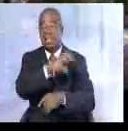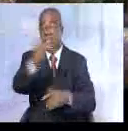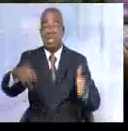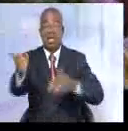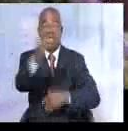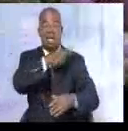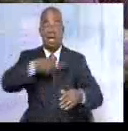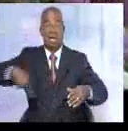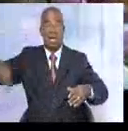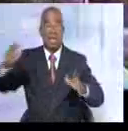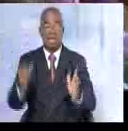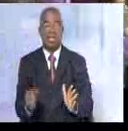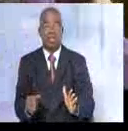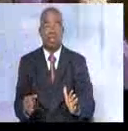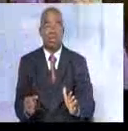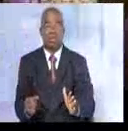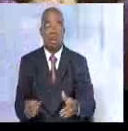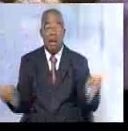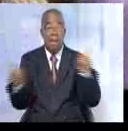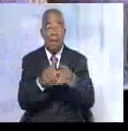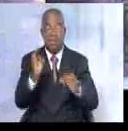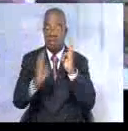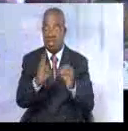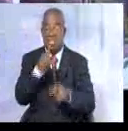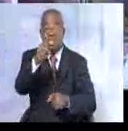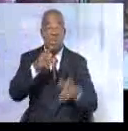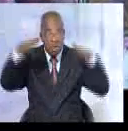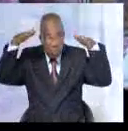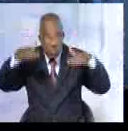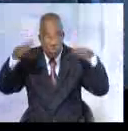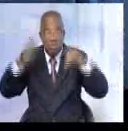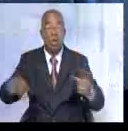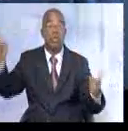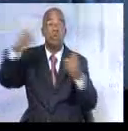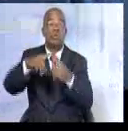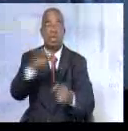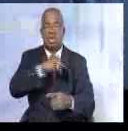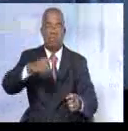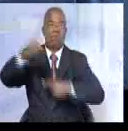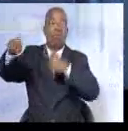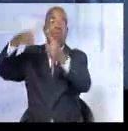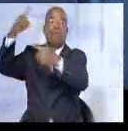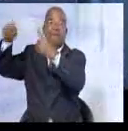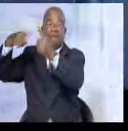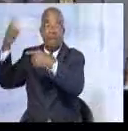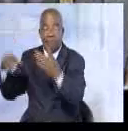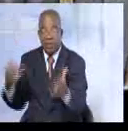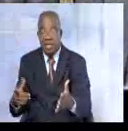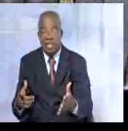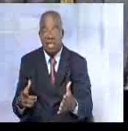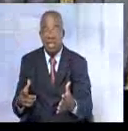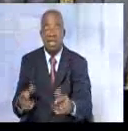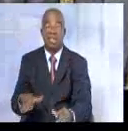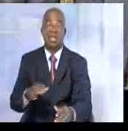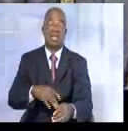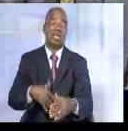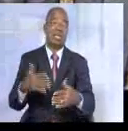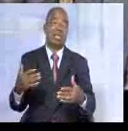Bakayoko, qui est allé vérifier la bonne organisation de ce troisième départ en Terre Sainte d'Arabie Saoudite. Je souhaite